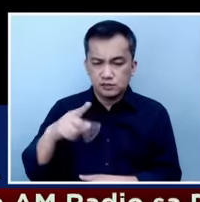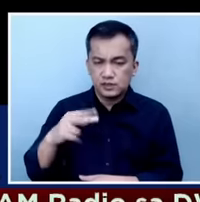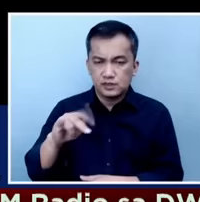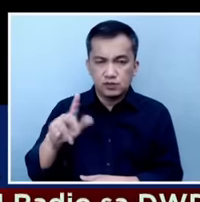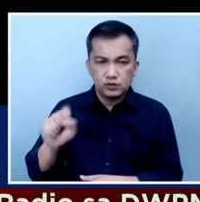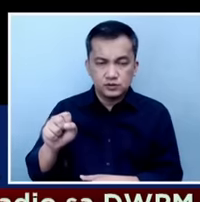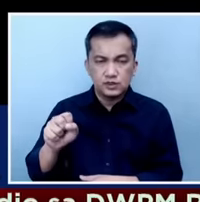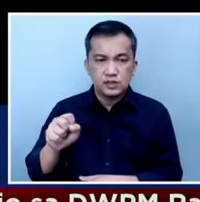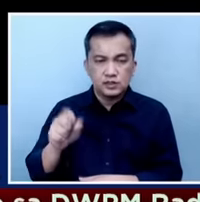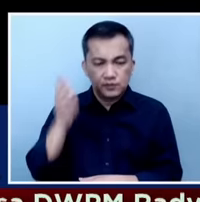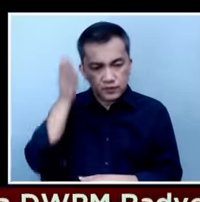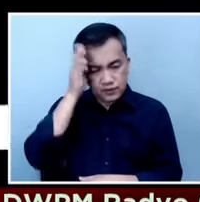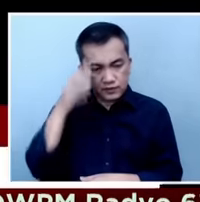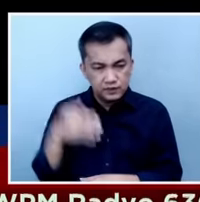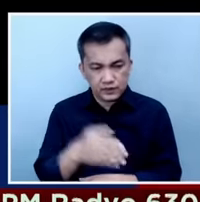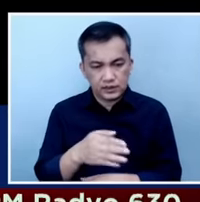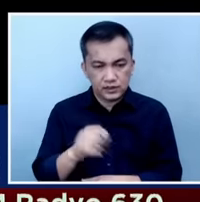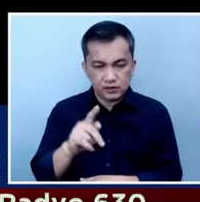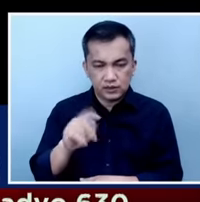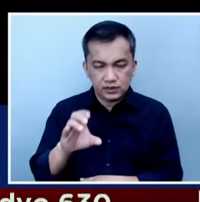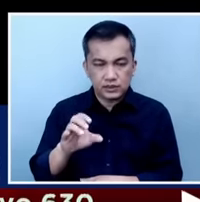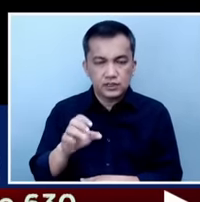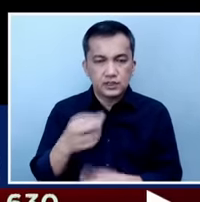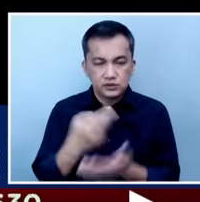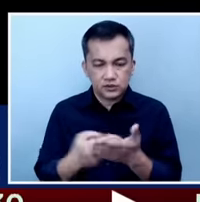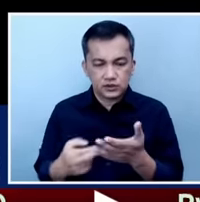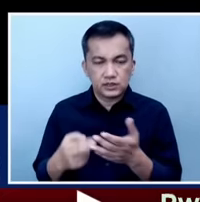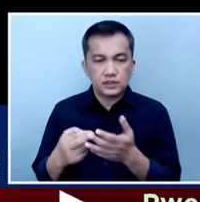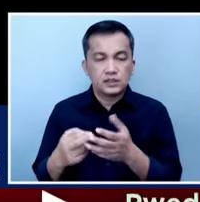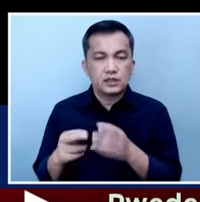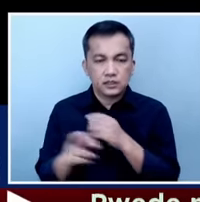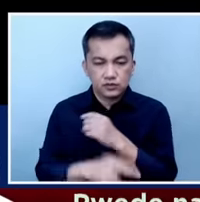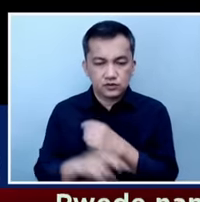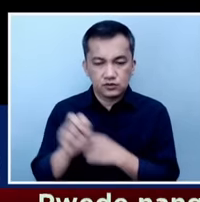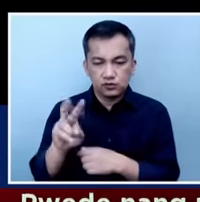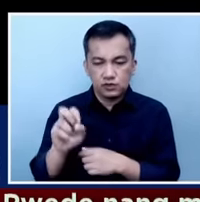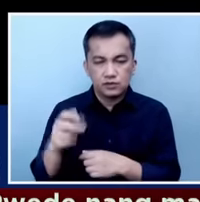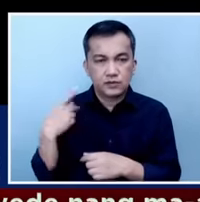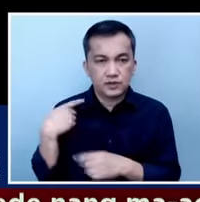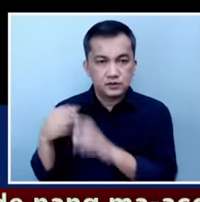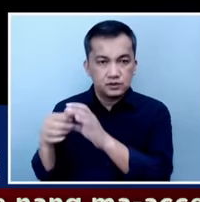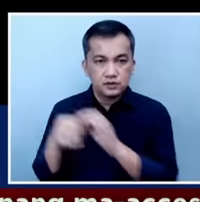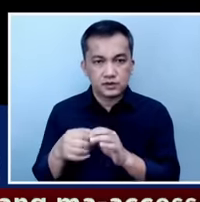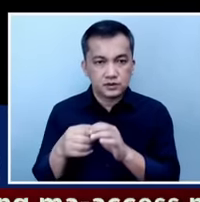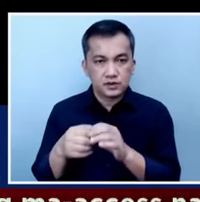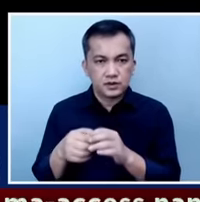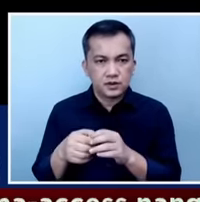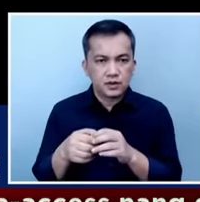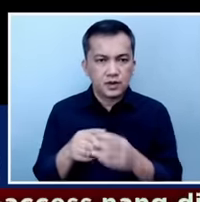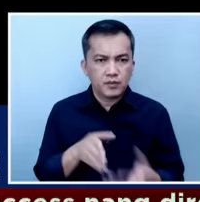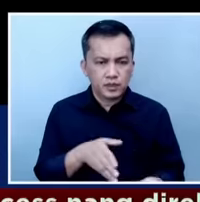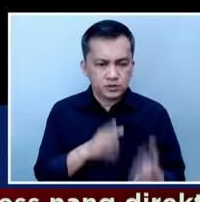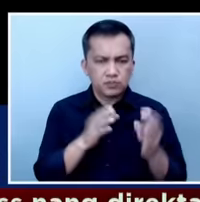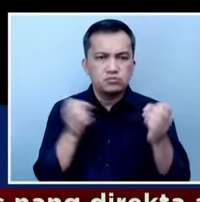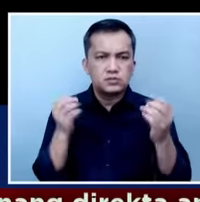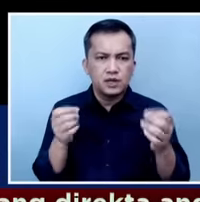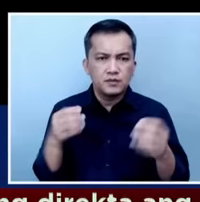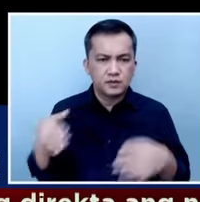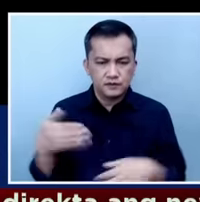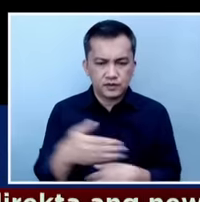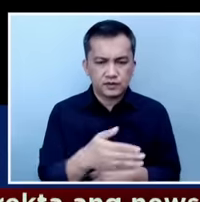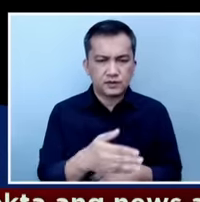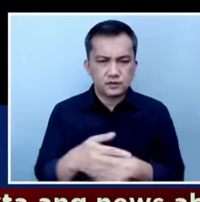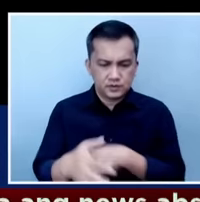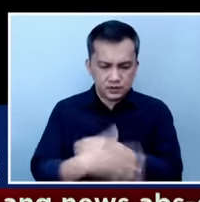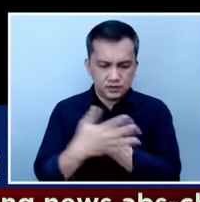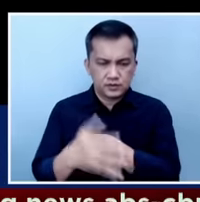of Fisheries and Aquatic Resources Region 12 na may kinalaman ang paglitaw ng libo-libong isda sa dalampasigan ng